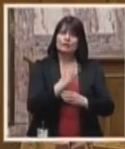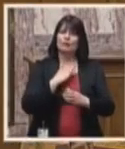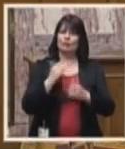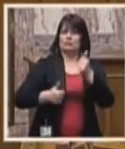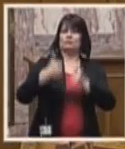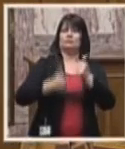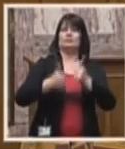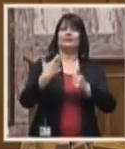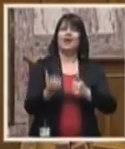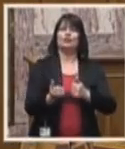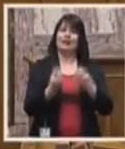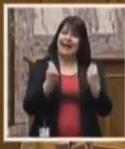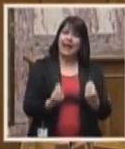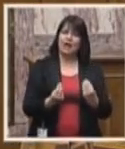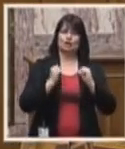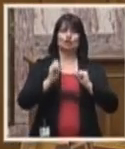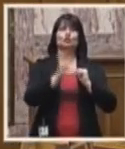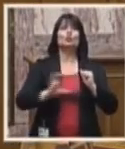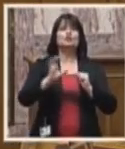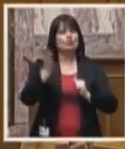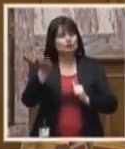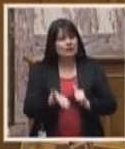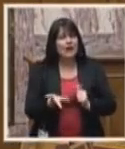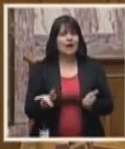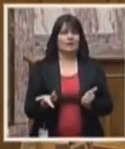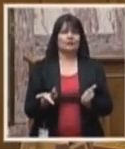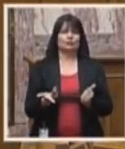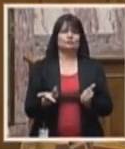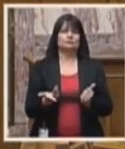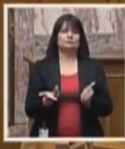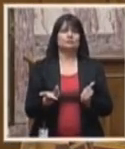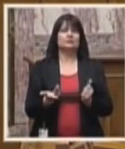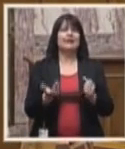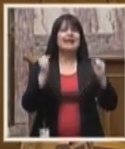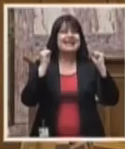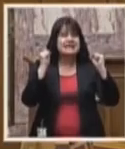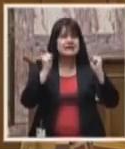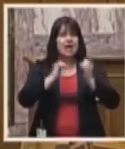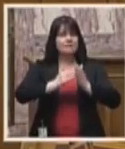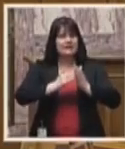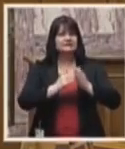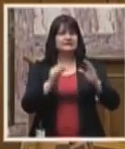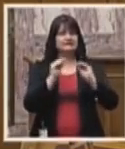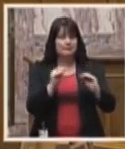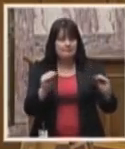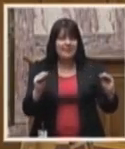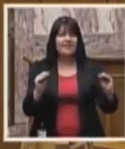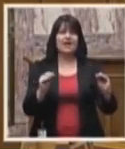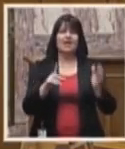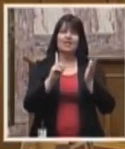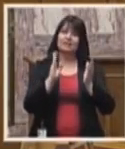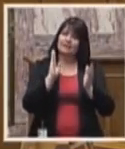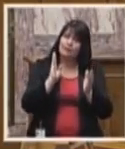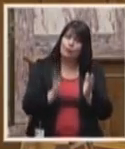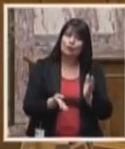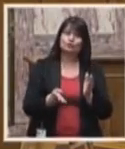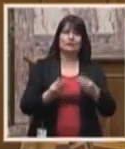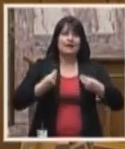μας. Στον τουρισμό, στις υπηρεσίες υγείας και παιδείας που θα μπορούσαν να είναι εξαγωγικές, να εξάγουμε